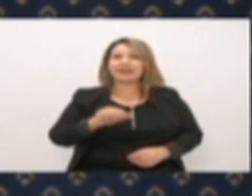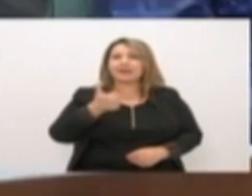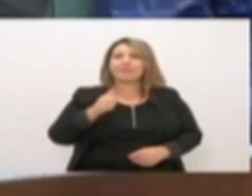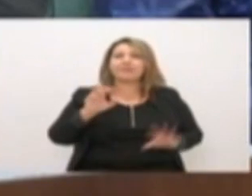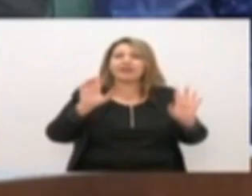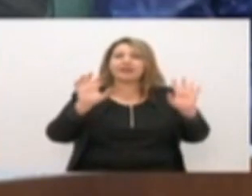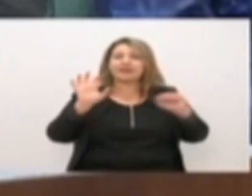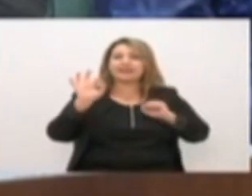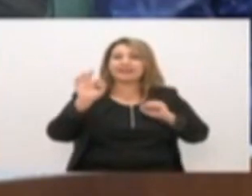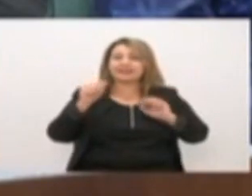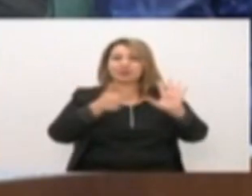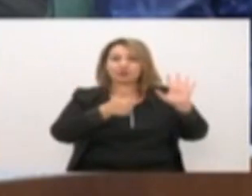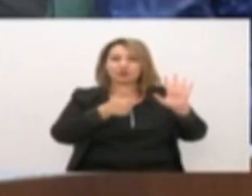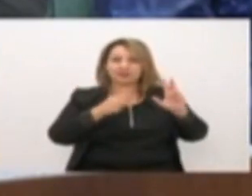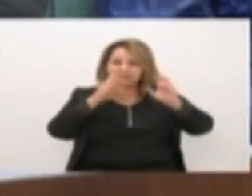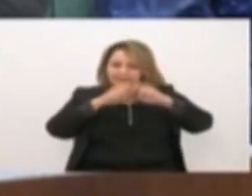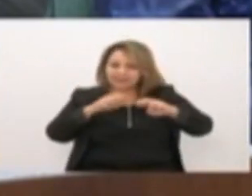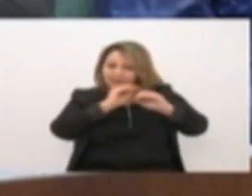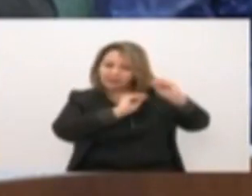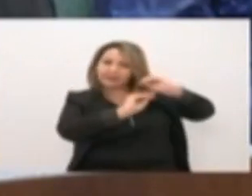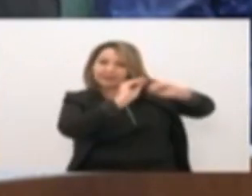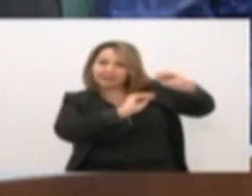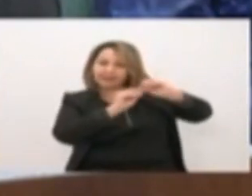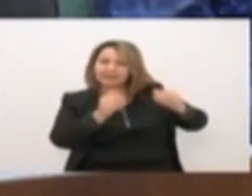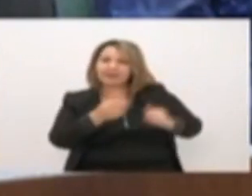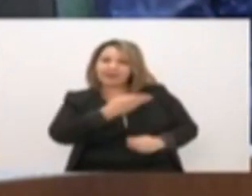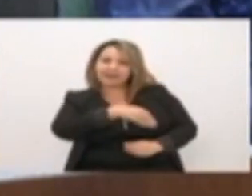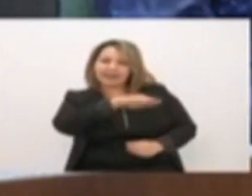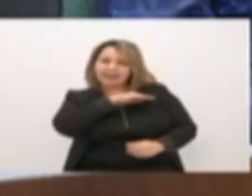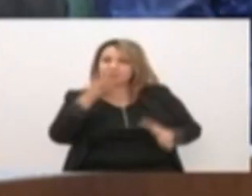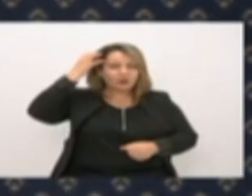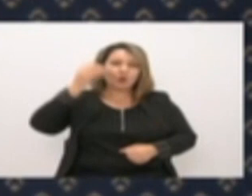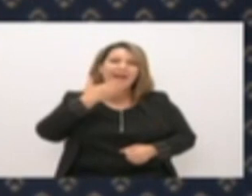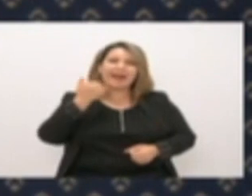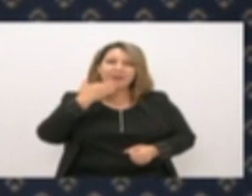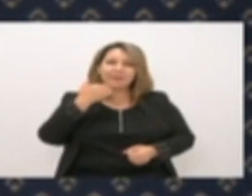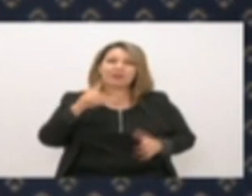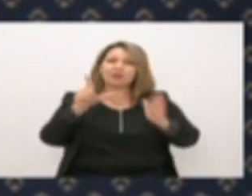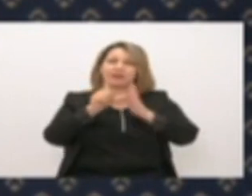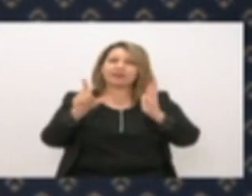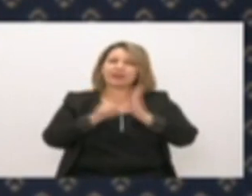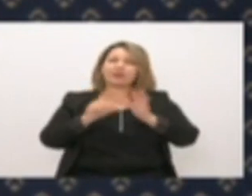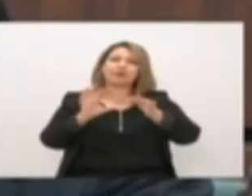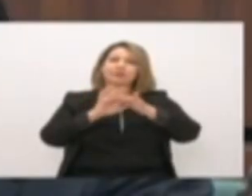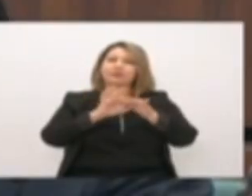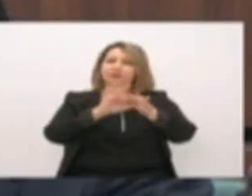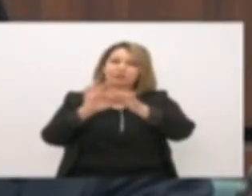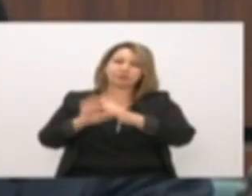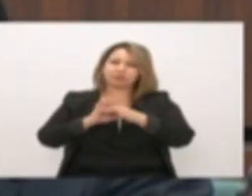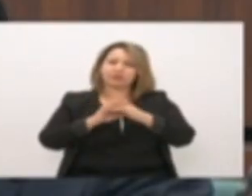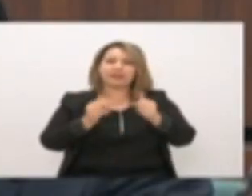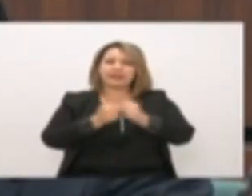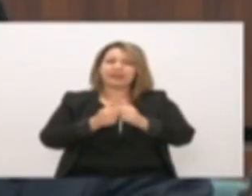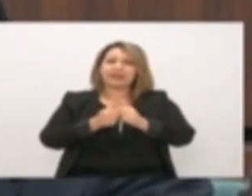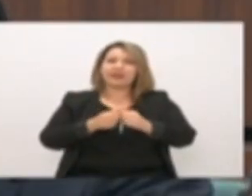هجري معالجتهم قبل السلطات القضائيه المعنيه الوزير الاول كشف عن تشكيل لجنه